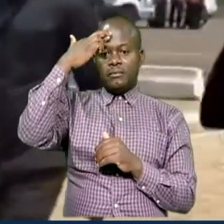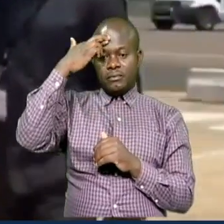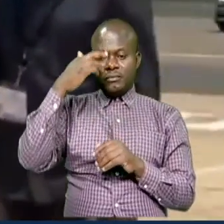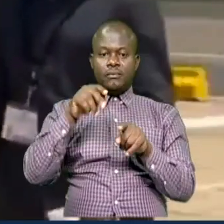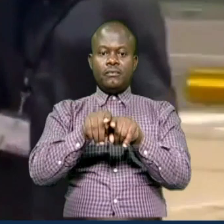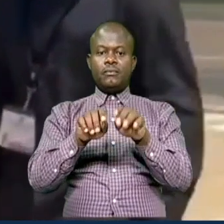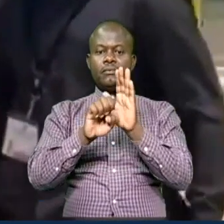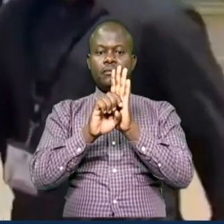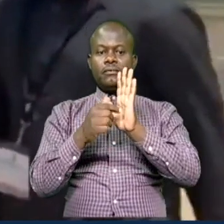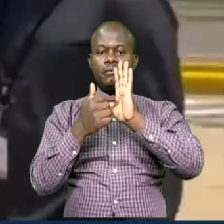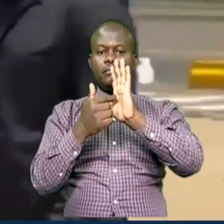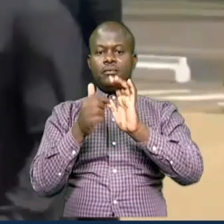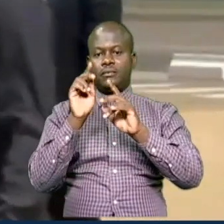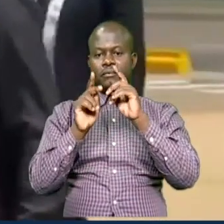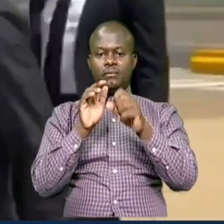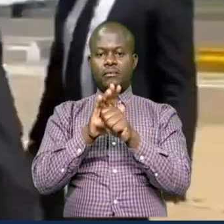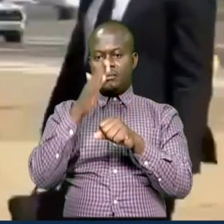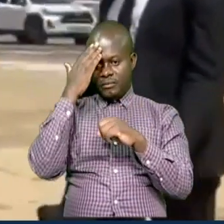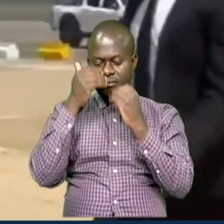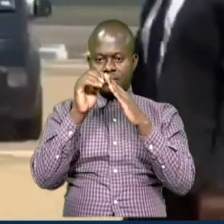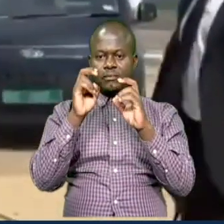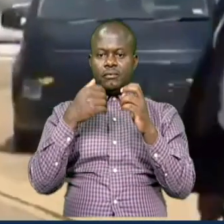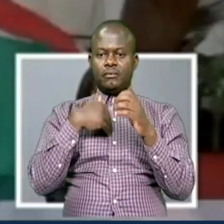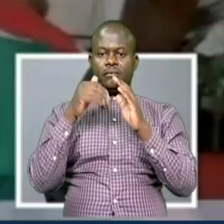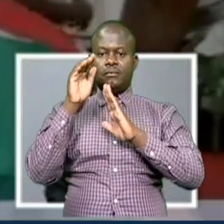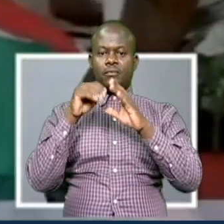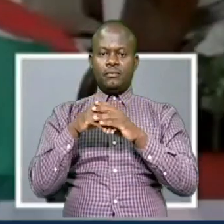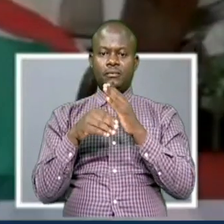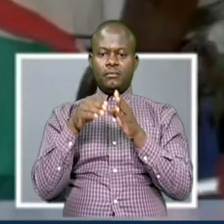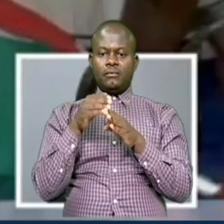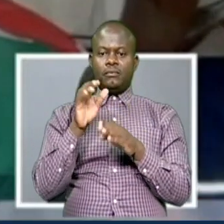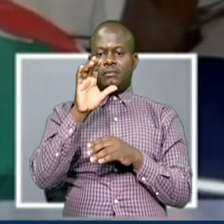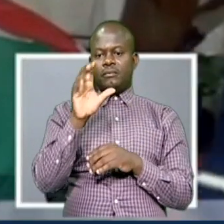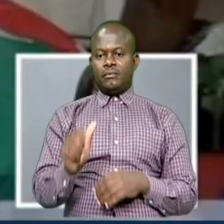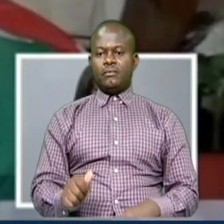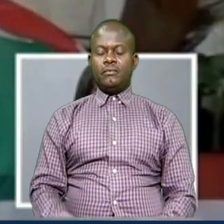nk'icyitegererezo kuri benshi ko yagize uruhare mu kubaka umugabane wa Afrika.